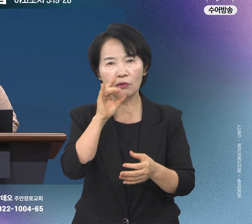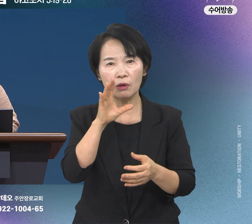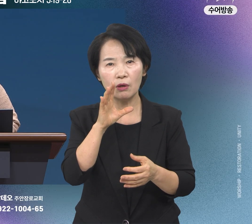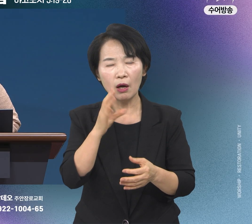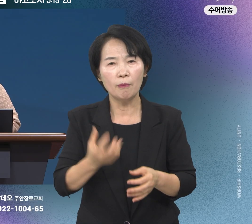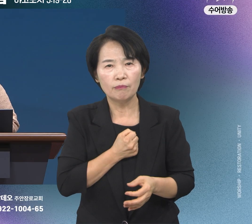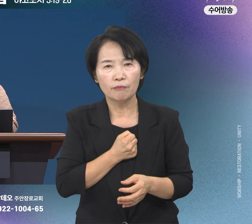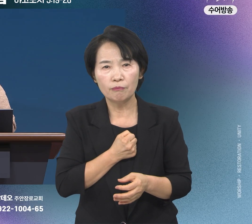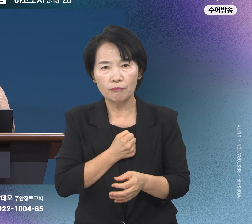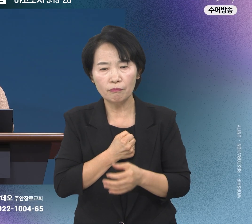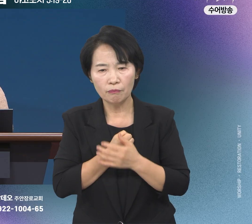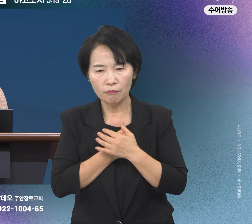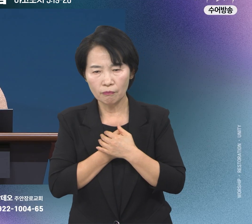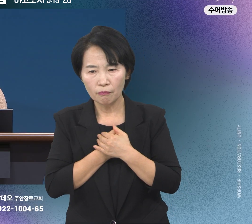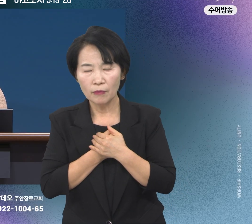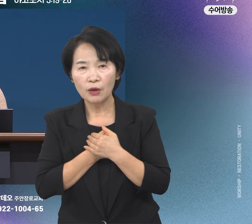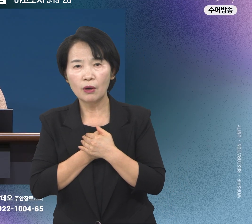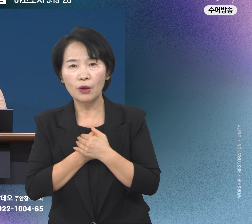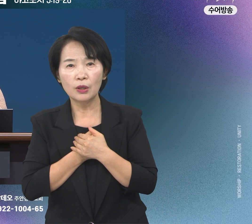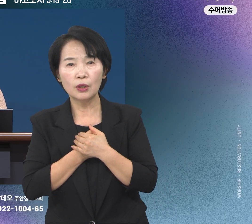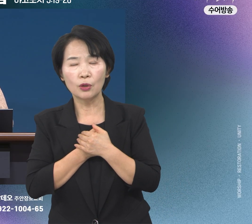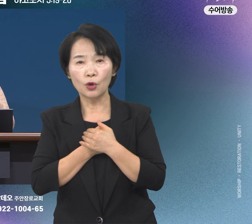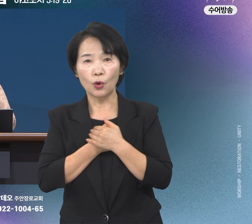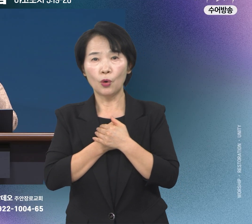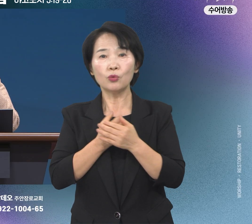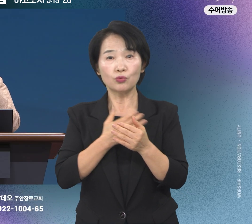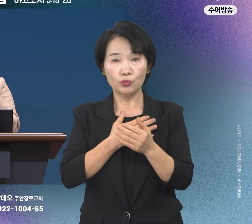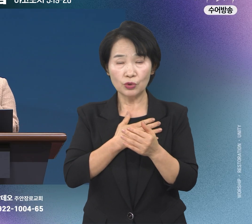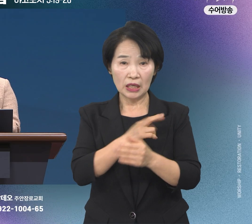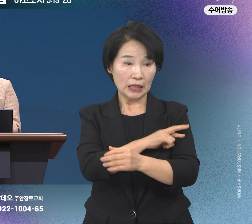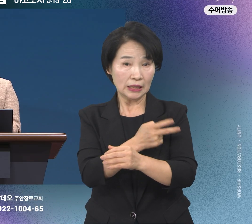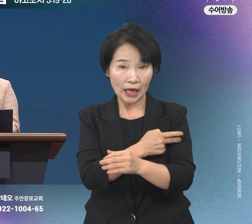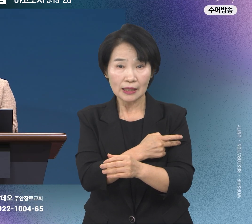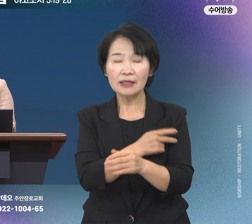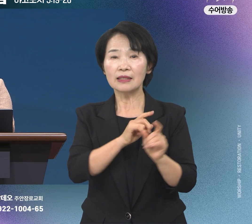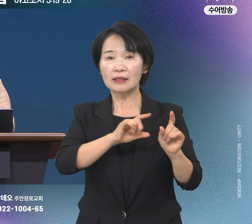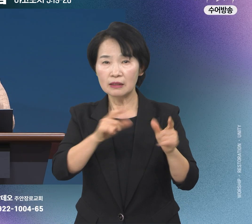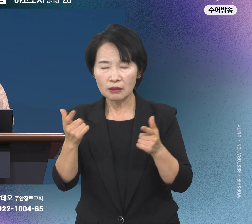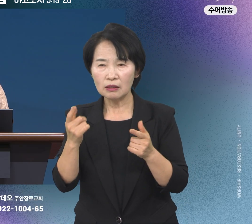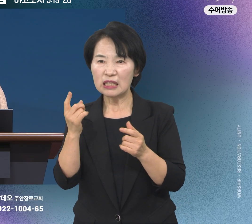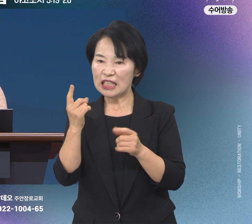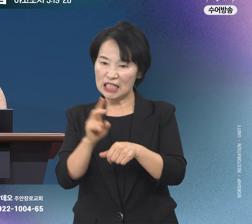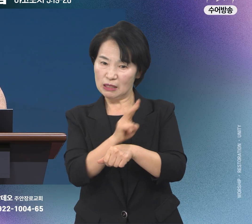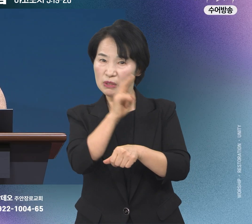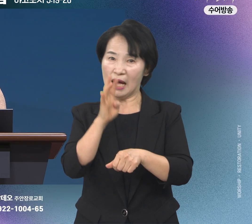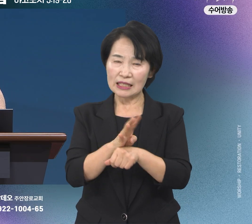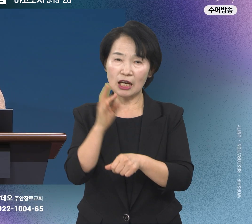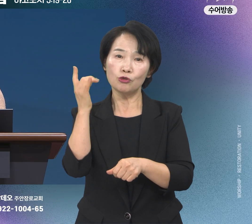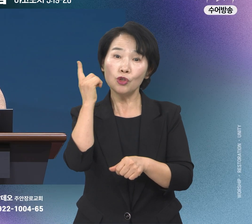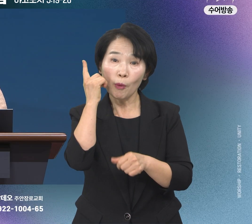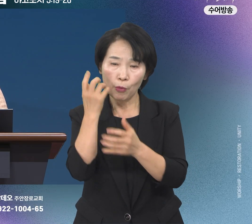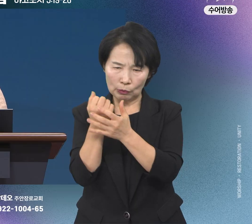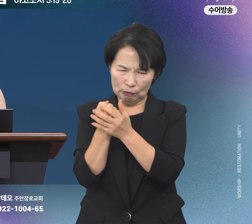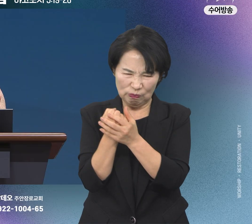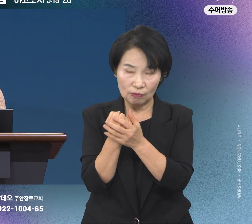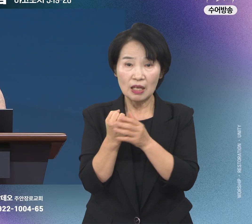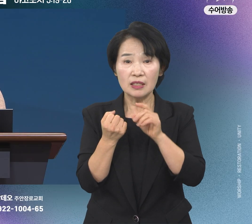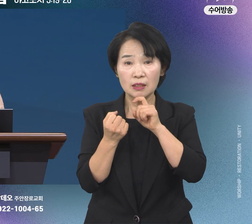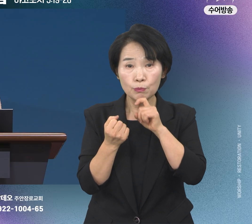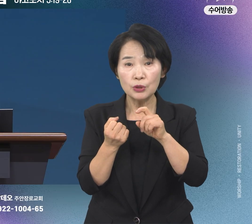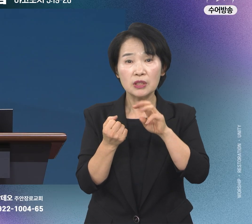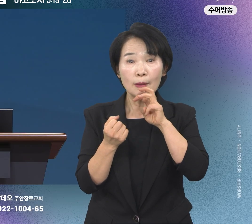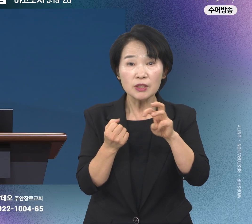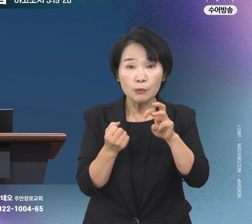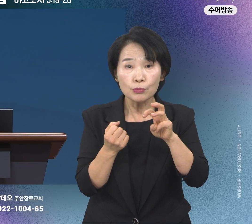깜짝 놀랐습니다. 신천지라면 24시간 핸드폰을 쥐고 있어야 하기 때문에 10분, 30분 답장이 안 오는